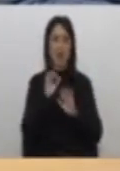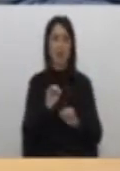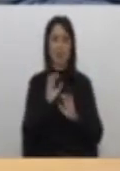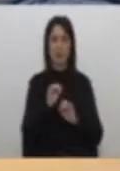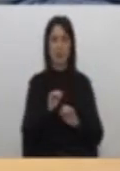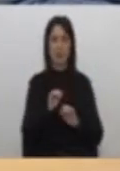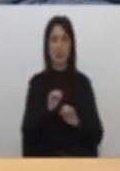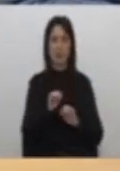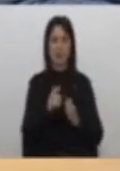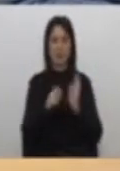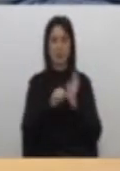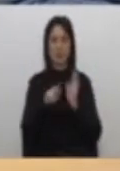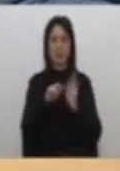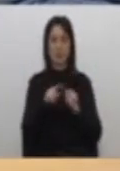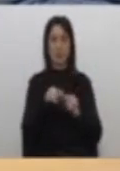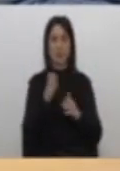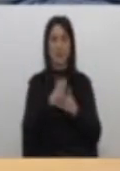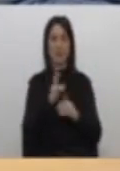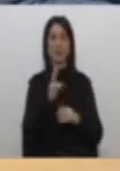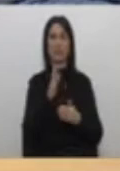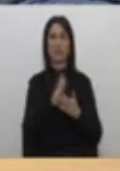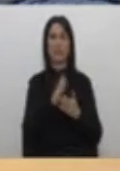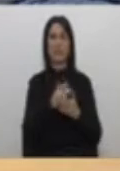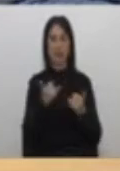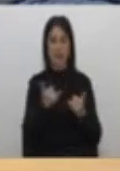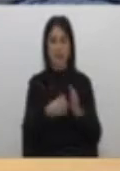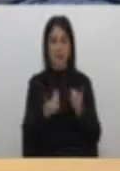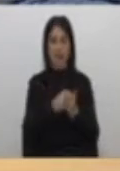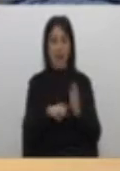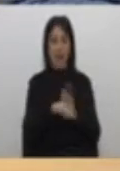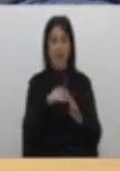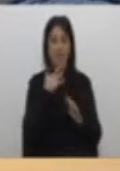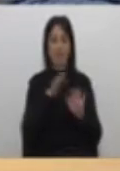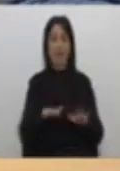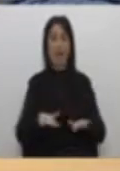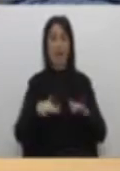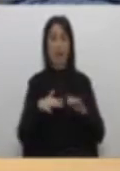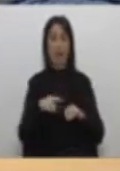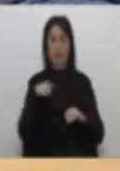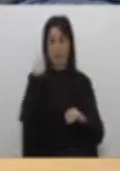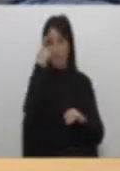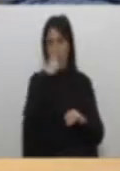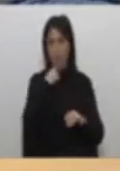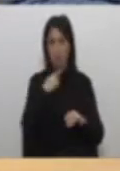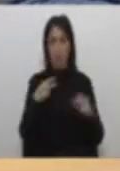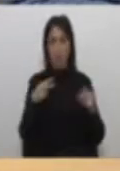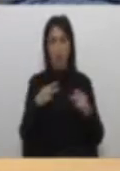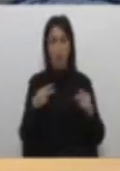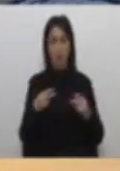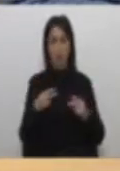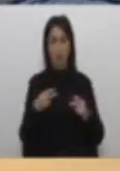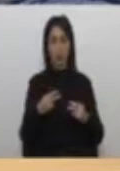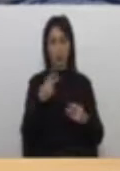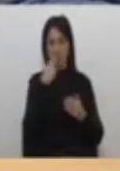და შემომწირველები. აღარაფერს ვამბობ ახლა დარჩეულ საკრებულოს, როგორც მაჟორიტარულ, ასე პროპორციული